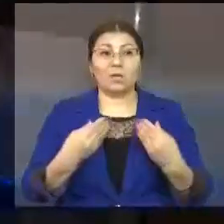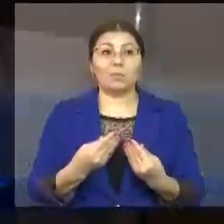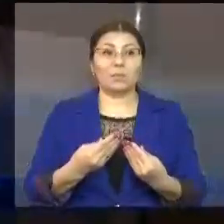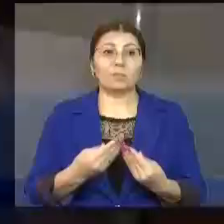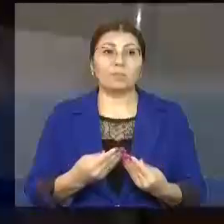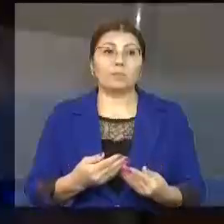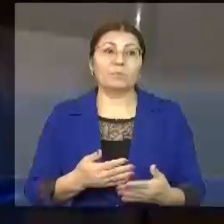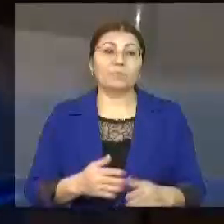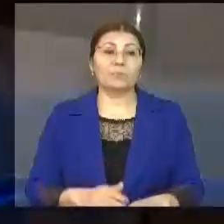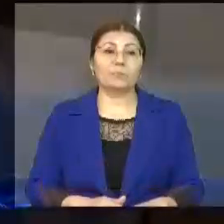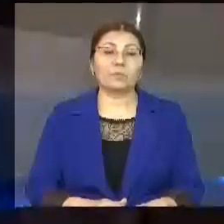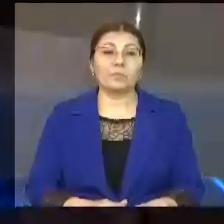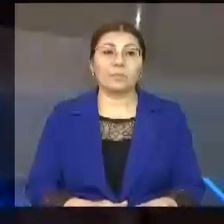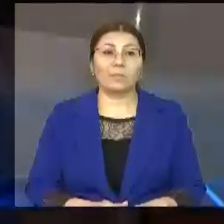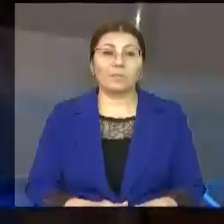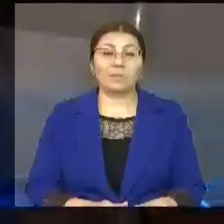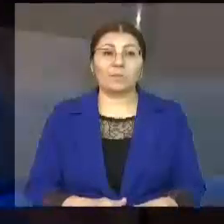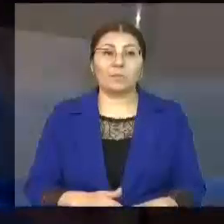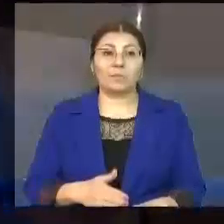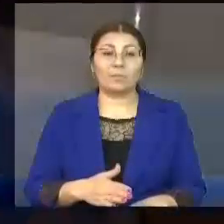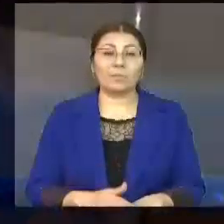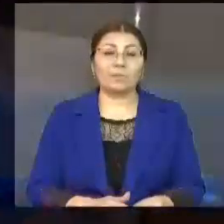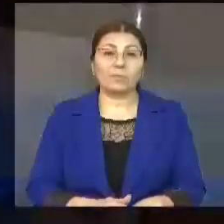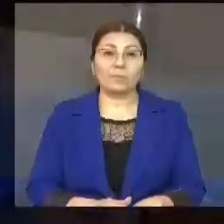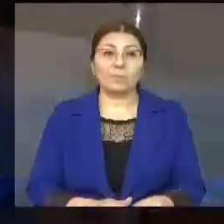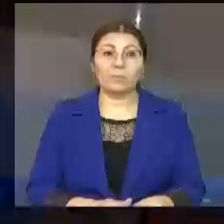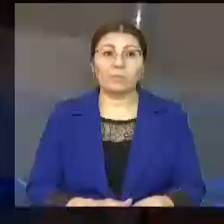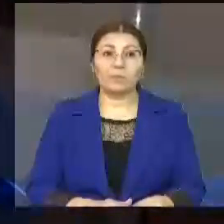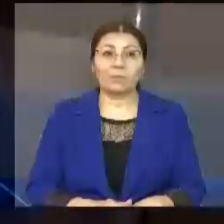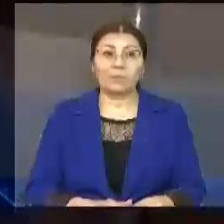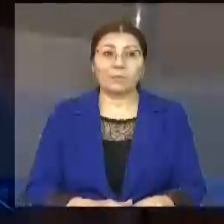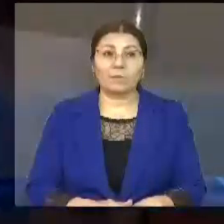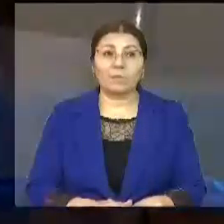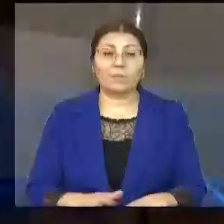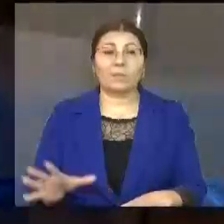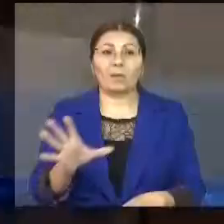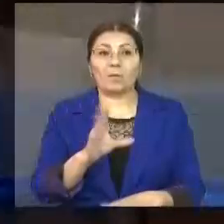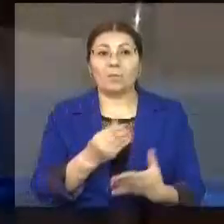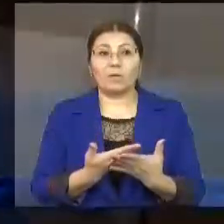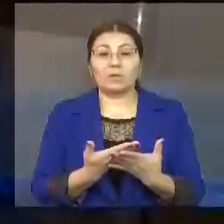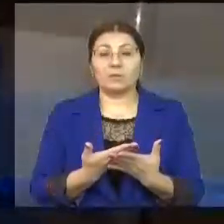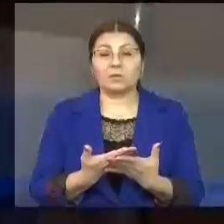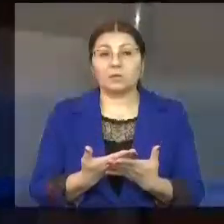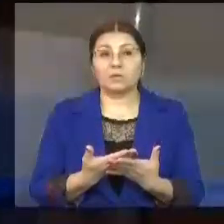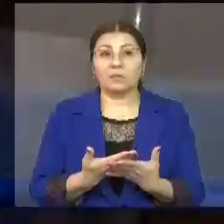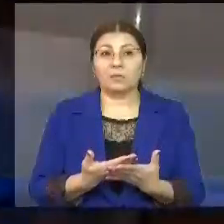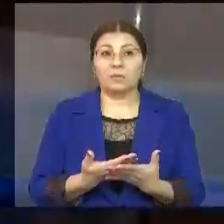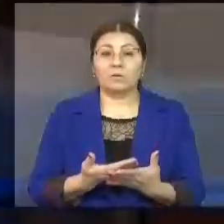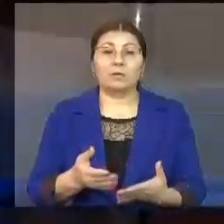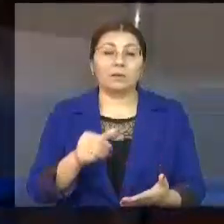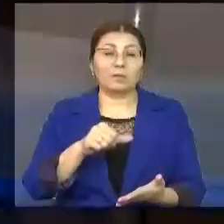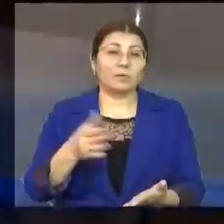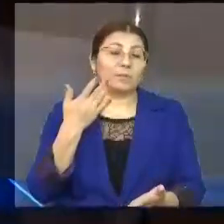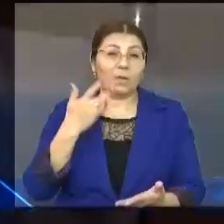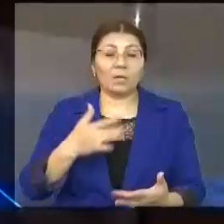энергия беріп, мотивация беріп, мені әрі қарай жетелейді осындай концерттерге. Сондықтан барынша осындай іс шараларға белсенді қатысуға